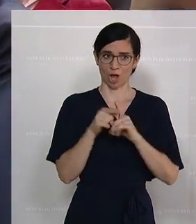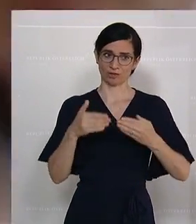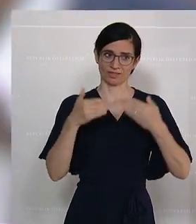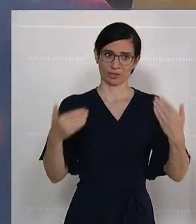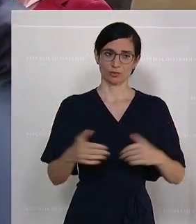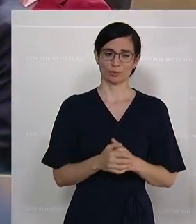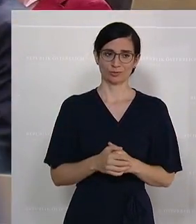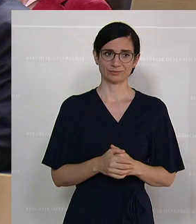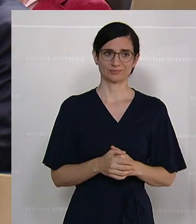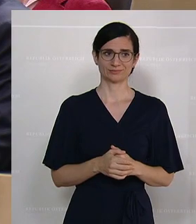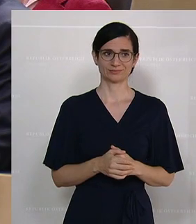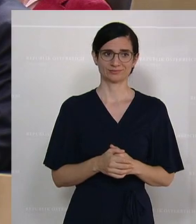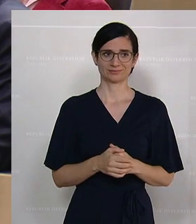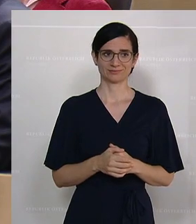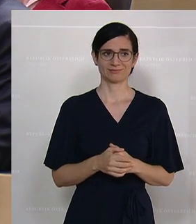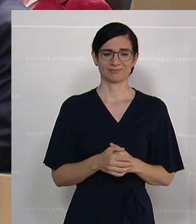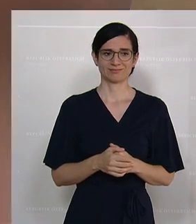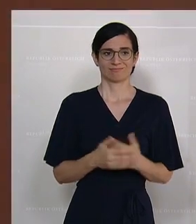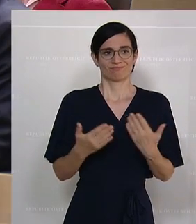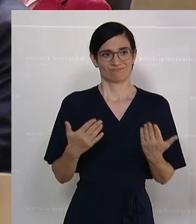es gibt aber ressortzuständigkeiten